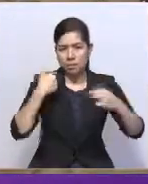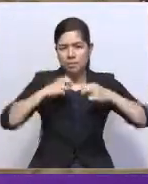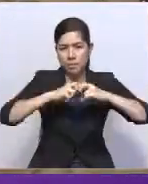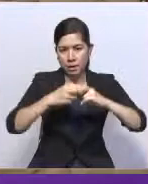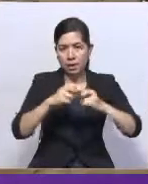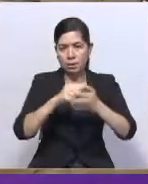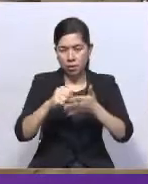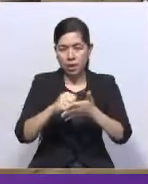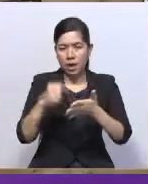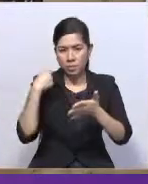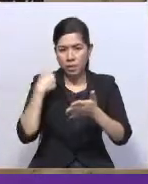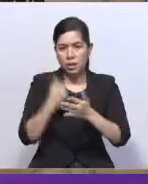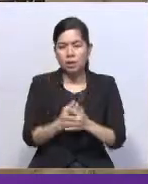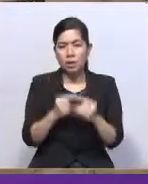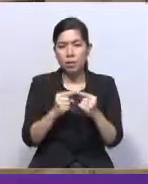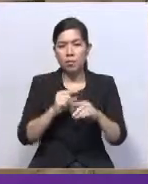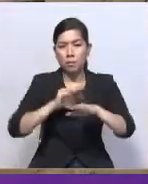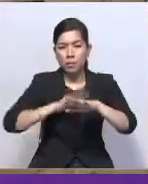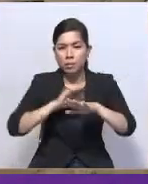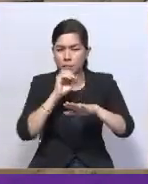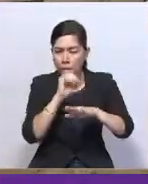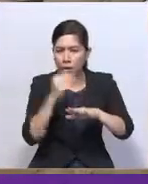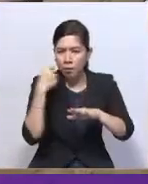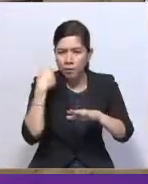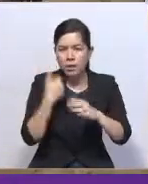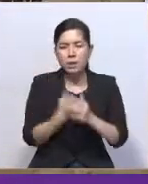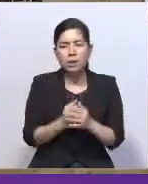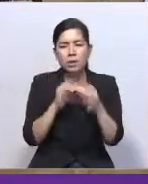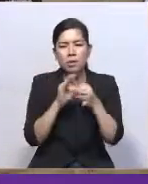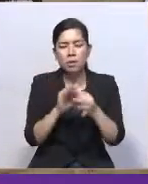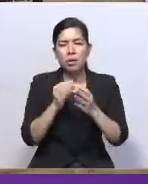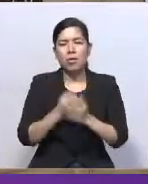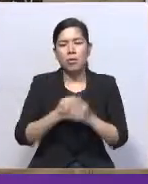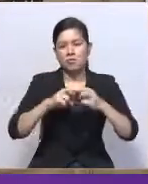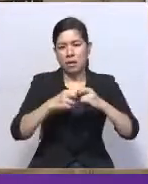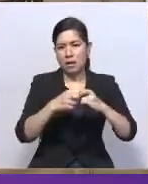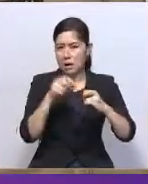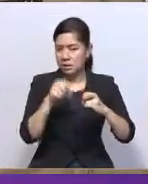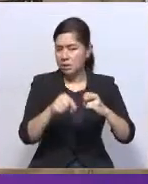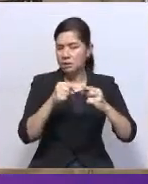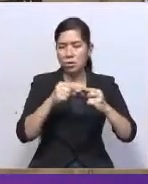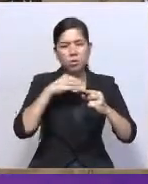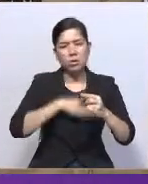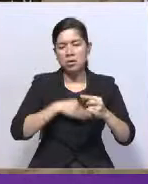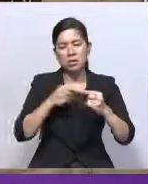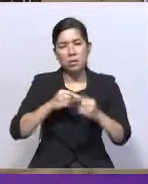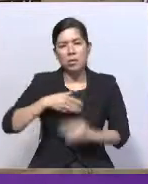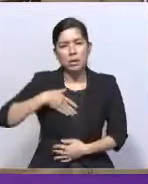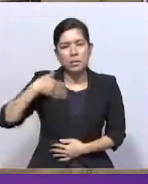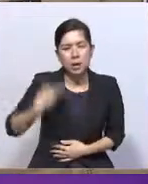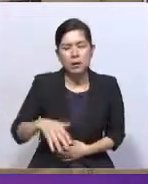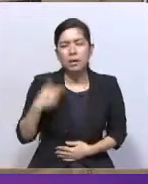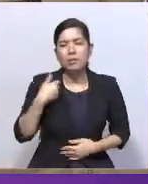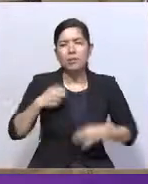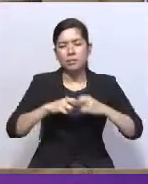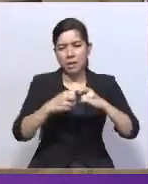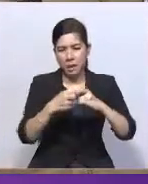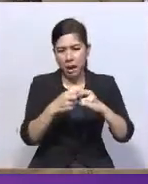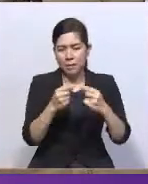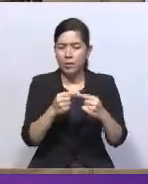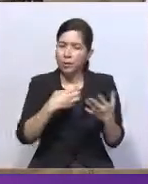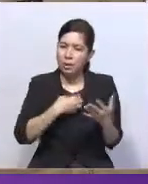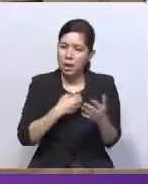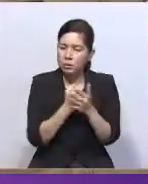ว่าทราบดีครับผมก็กำชับไปเมื่อสักครู่แล้วว่าประเด็นนี้เนี่ยเป็นเรื่องเลวร้ายมากนะครับเราพยายามผ